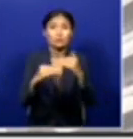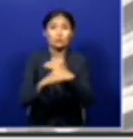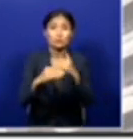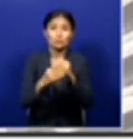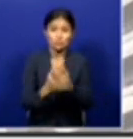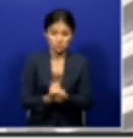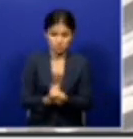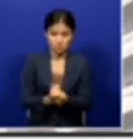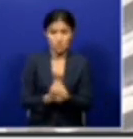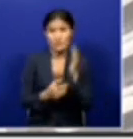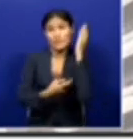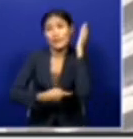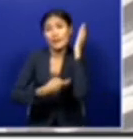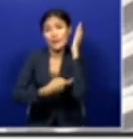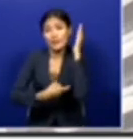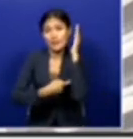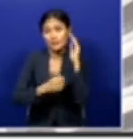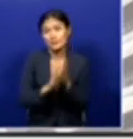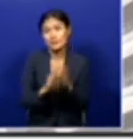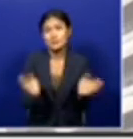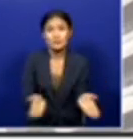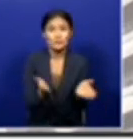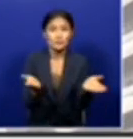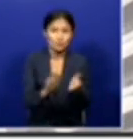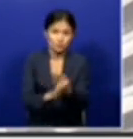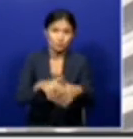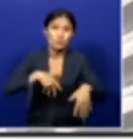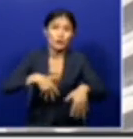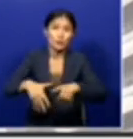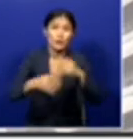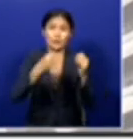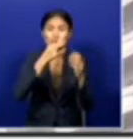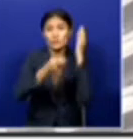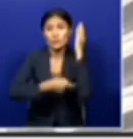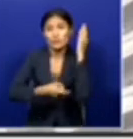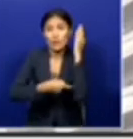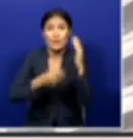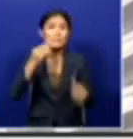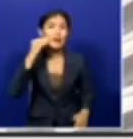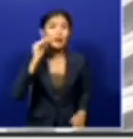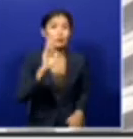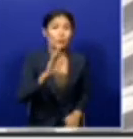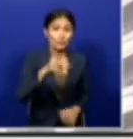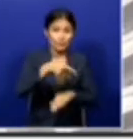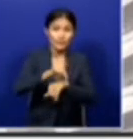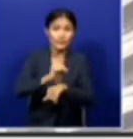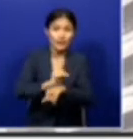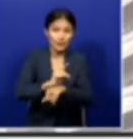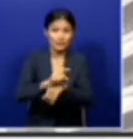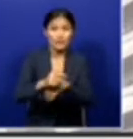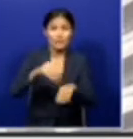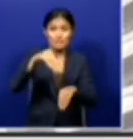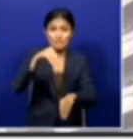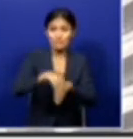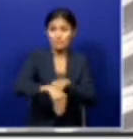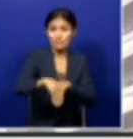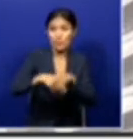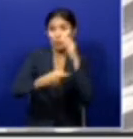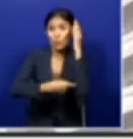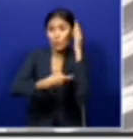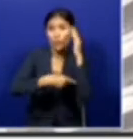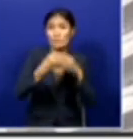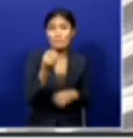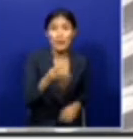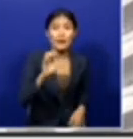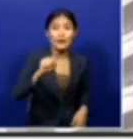างพาราบ้านท่านประธานเองเกษตรกรยางพาราก็เยอะนะฮะรัฐบาลยุคคสช.เป็นคนเริ่